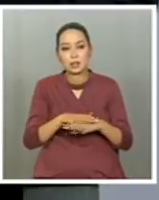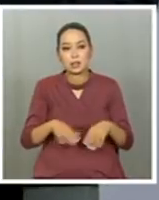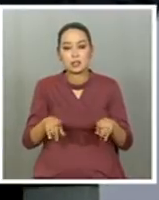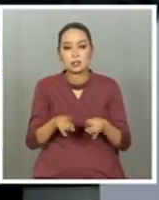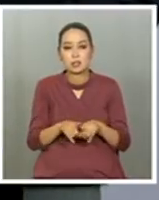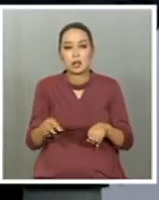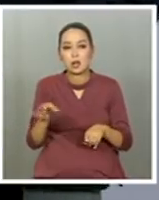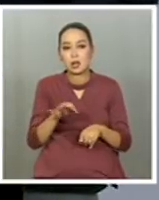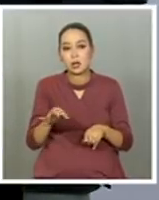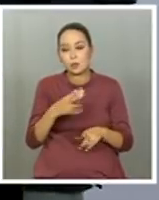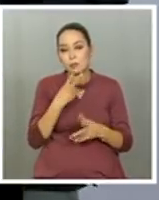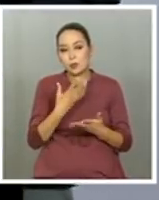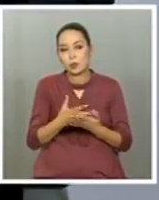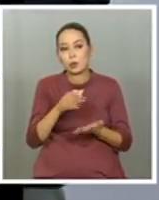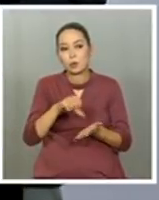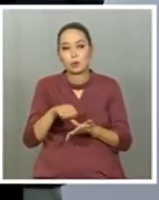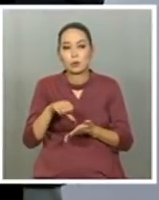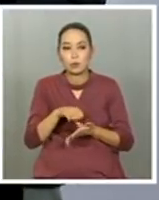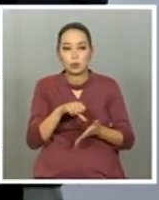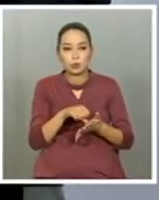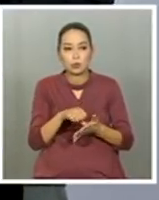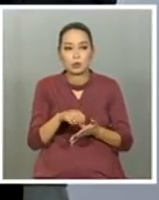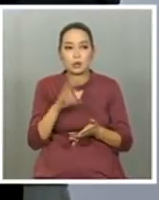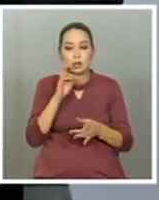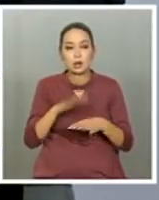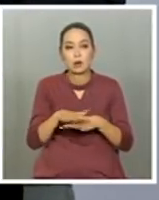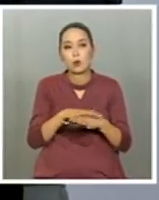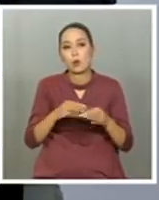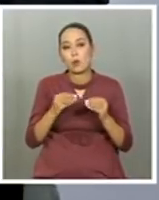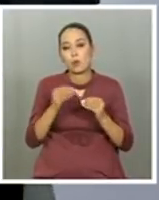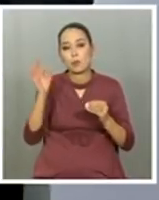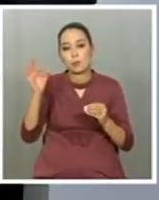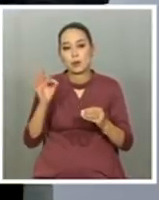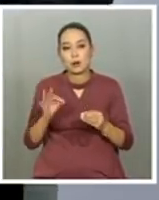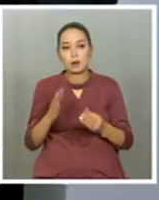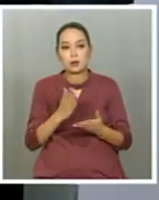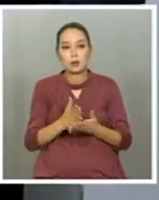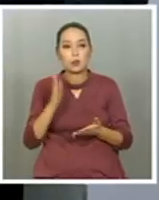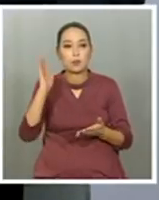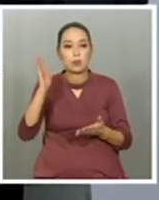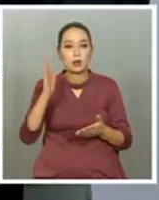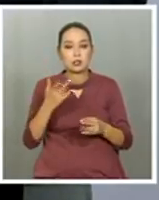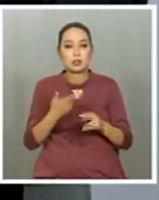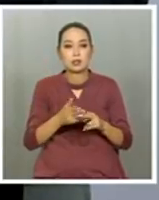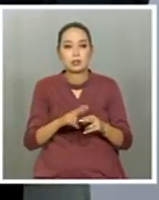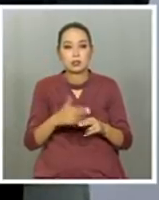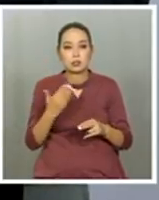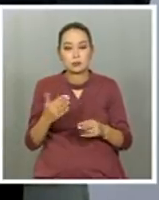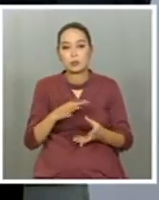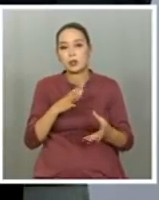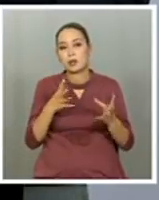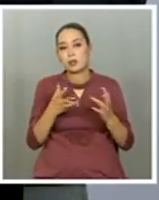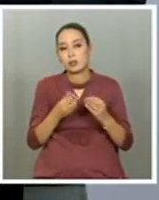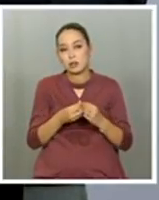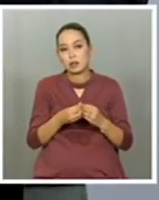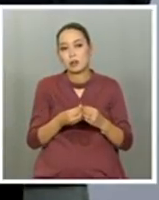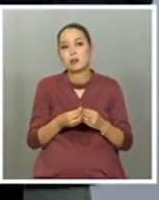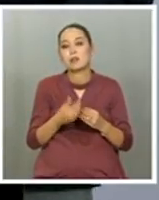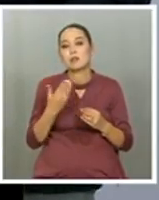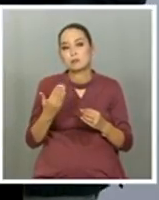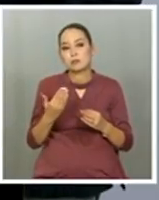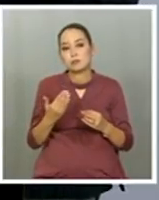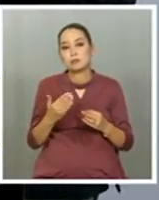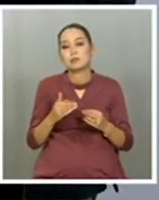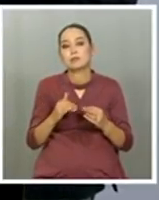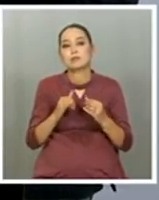аумаққа берілген учаскелері ел аумағының 10% алып жату керек. Болашақта біз де осы көрсеткішке жетіп, одан ары асып кетуіміз